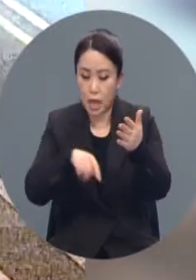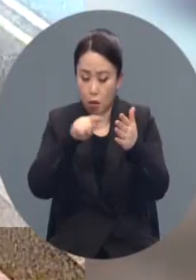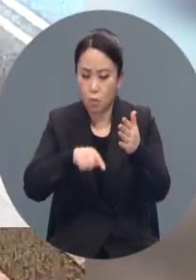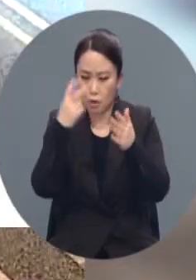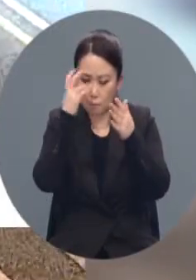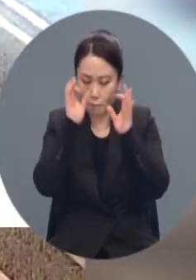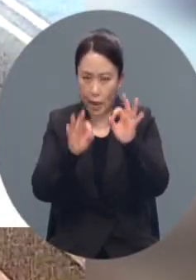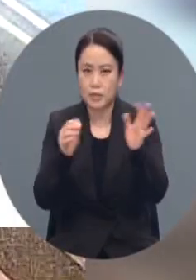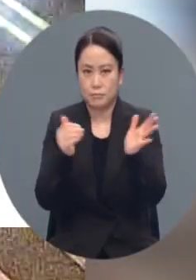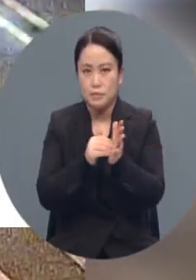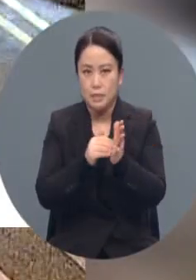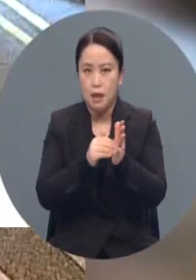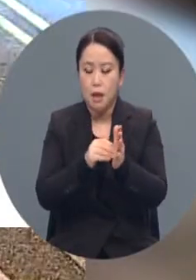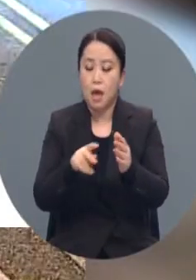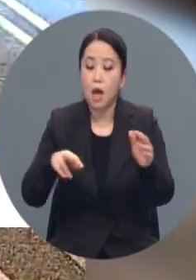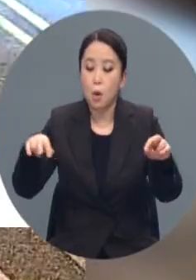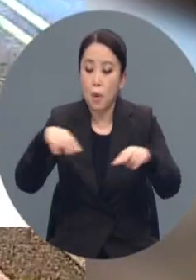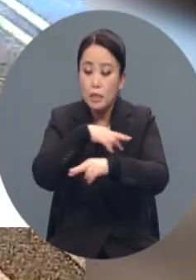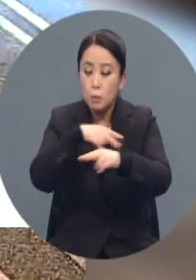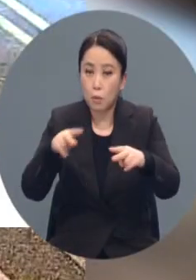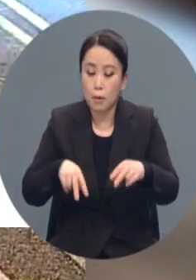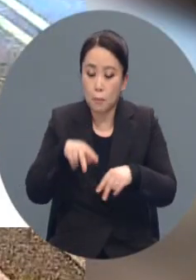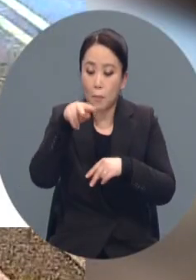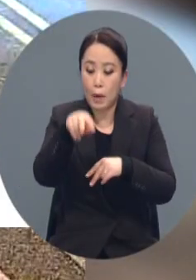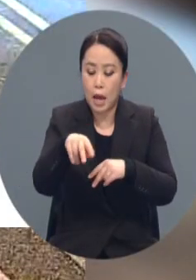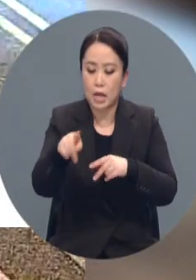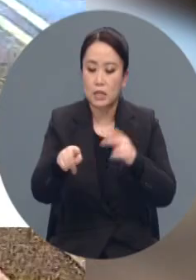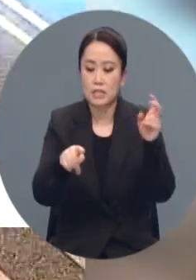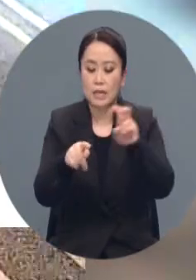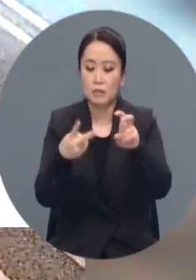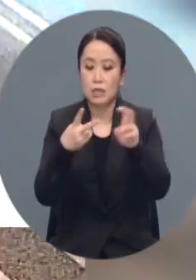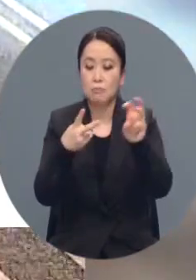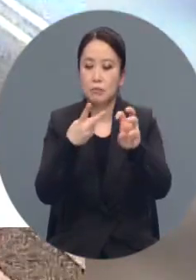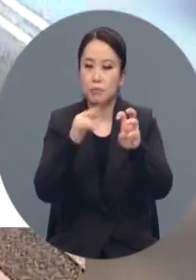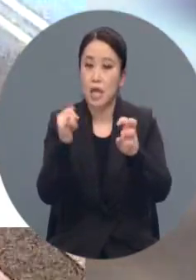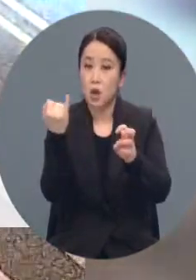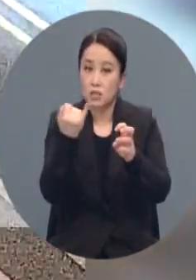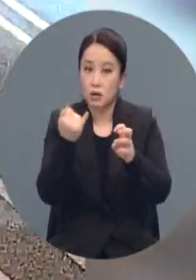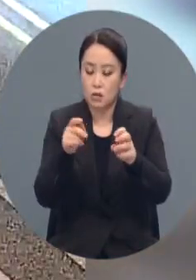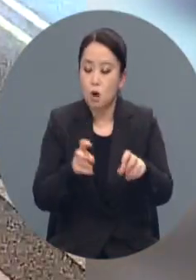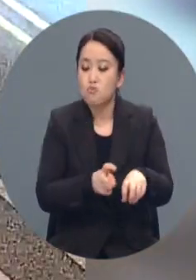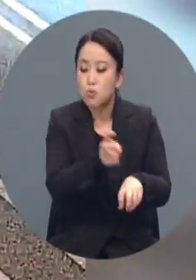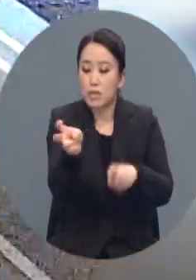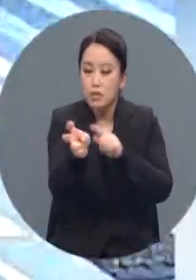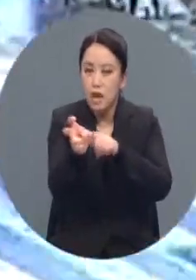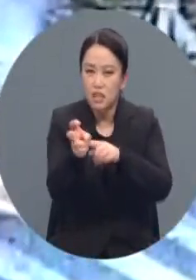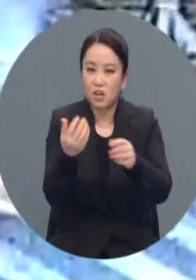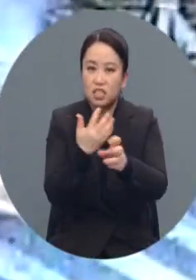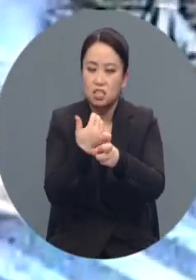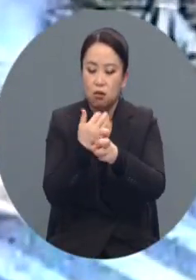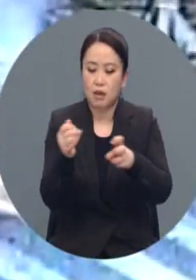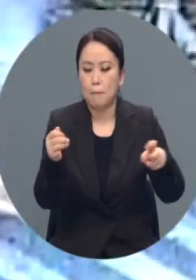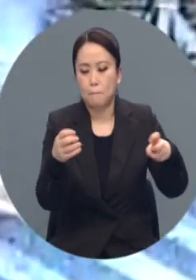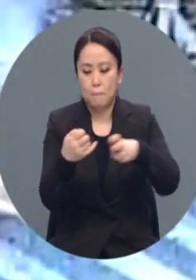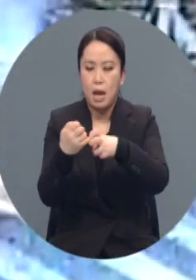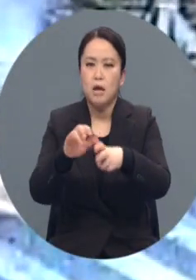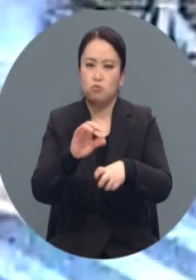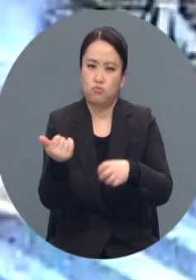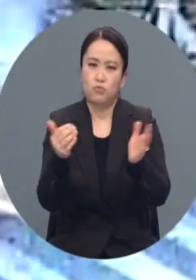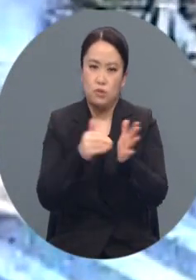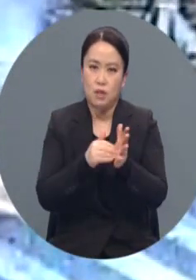횡단보도를 건너려는 30대 여성을 우회전하던 22톤 트럭이 치였습니다. 이 여성은 현장에서